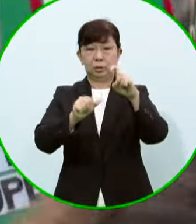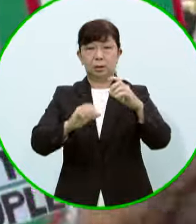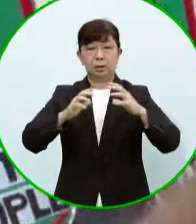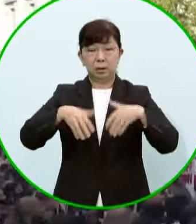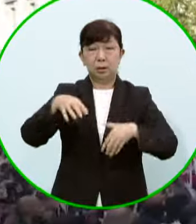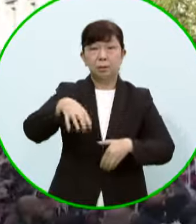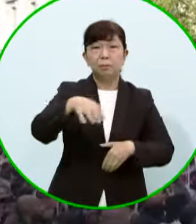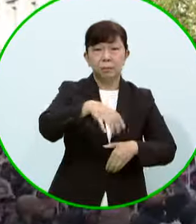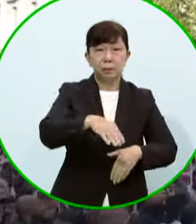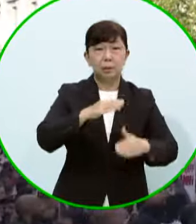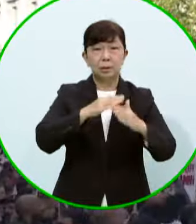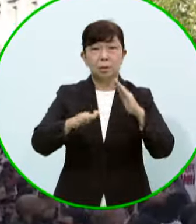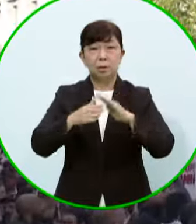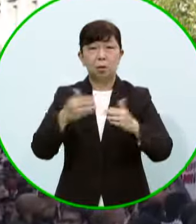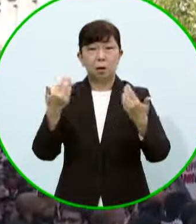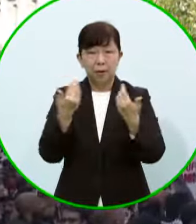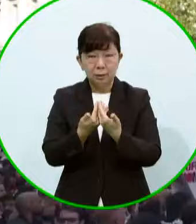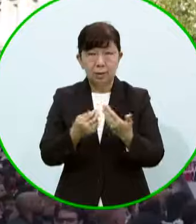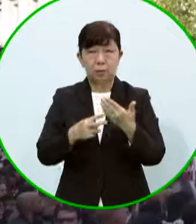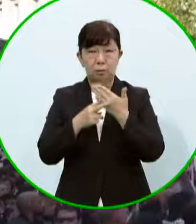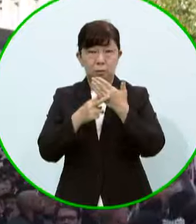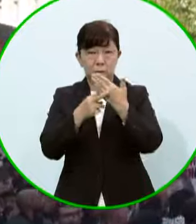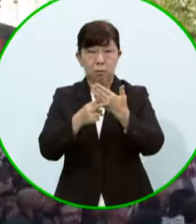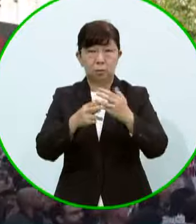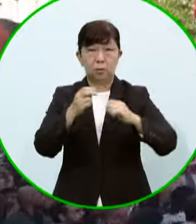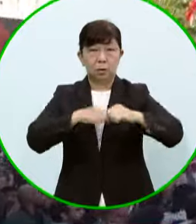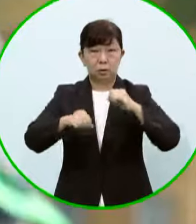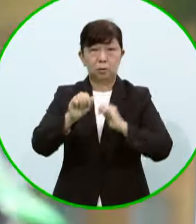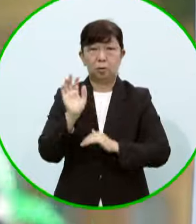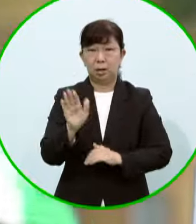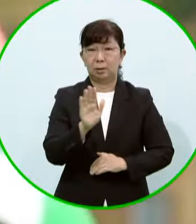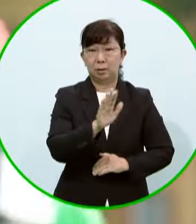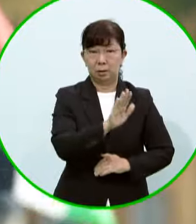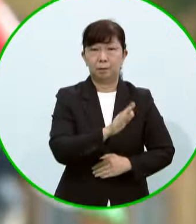戦闘反対を訴えるデモが開かれましたJA